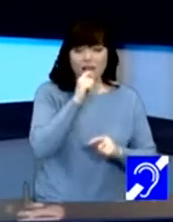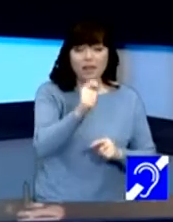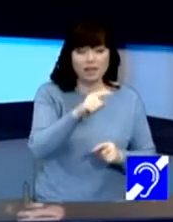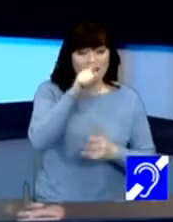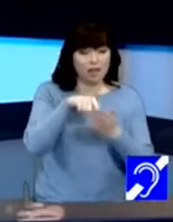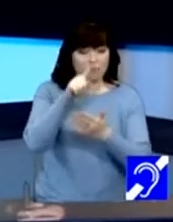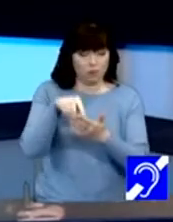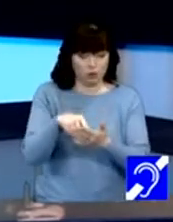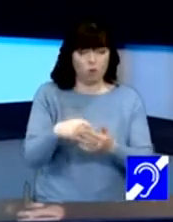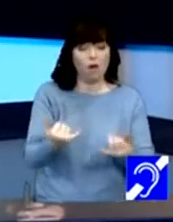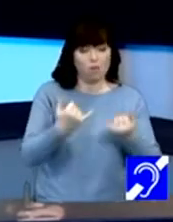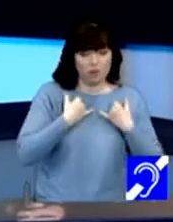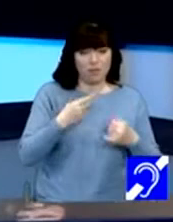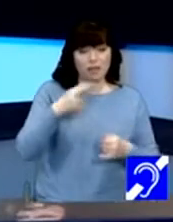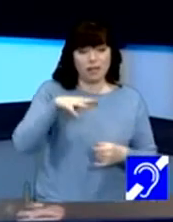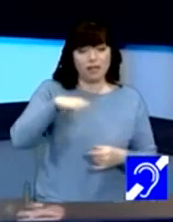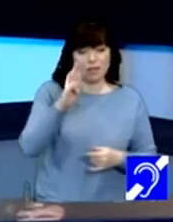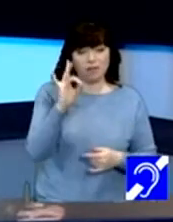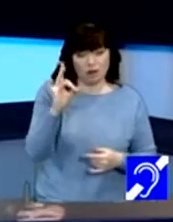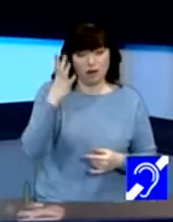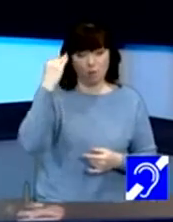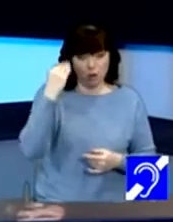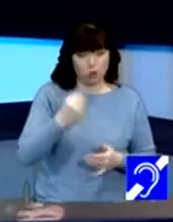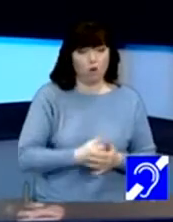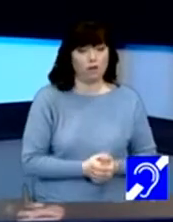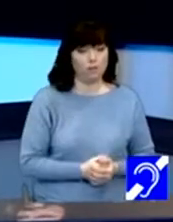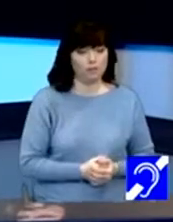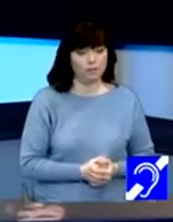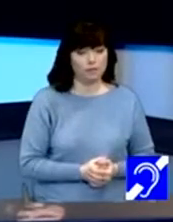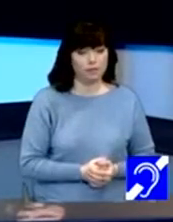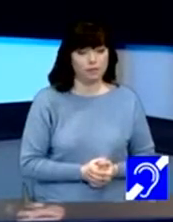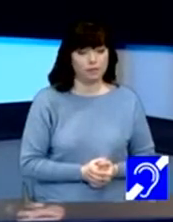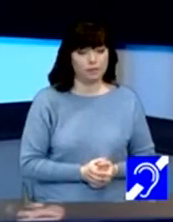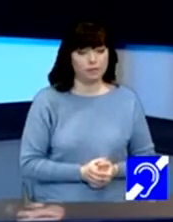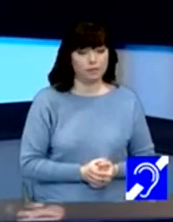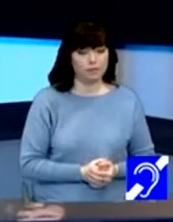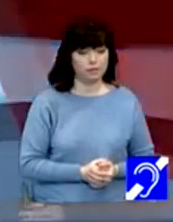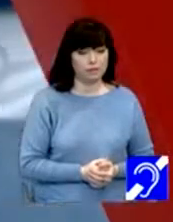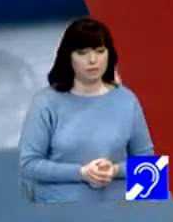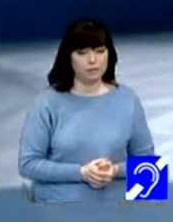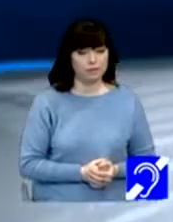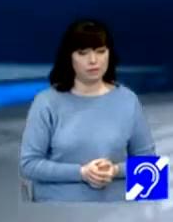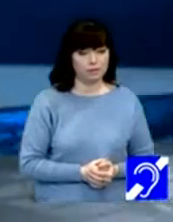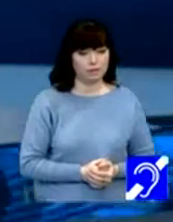în exclusivitate pentru TVR Moldova la rubrica Interviurile Telejurnalului.